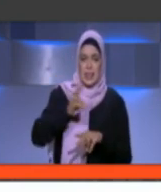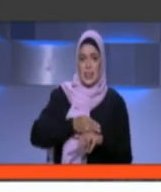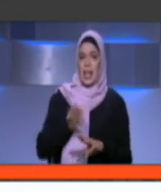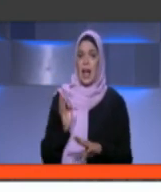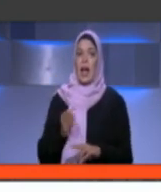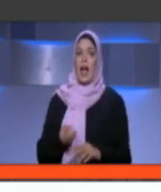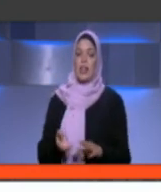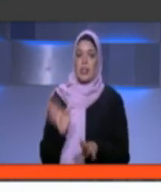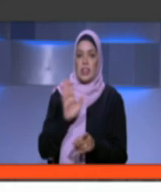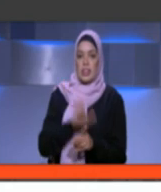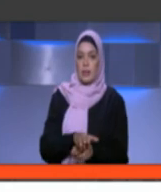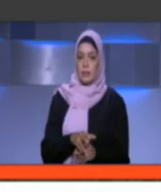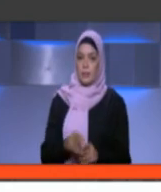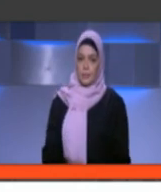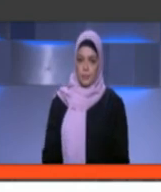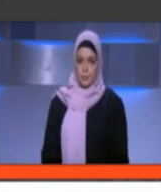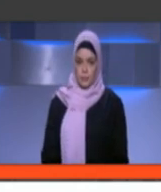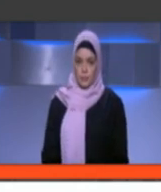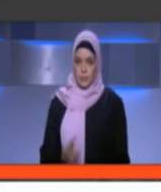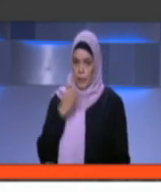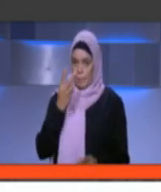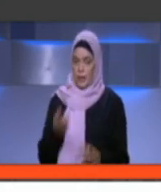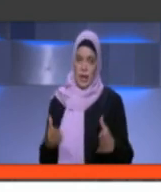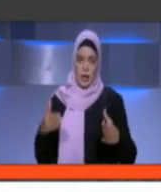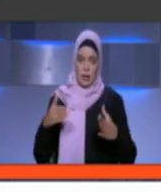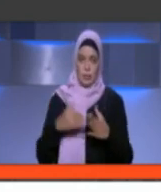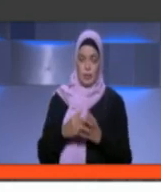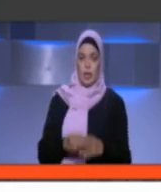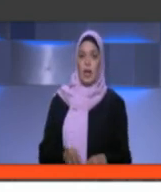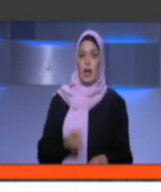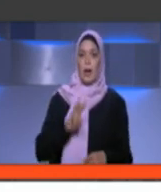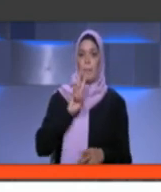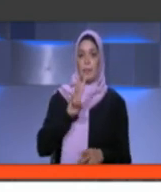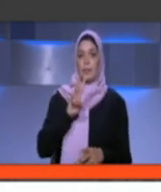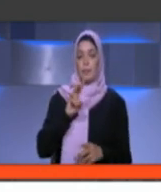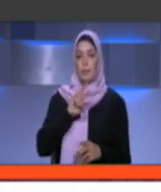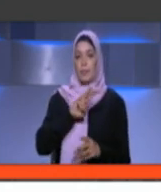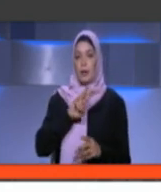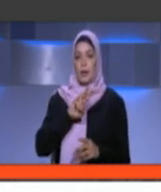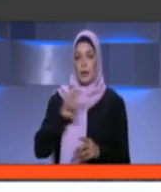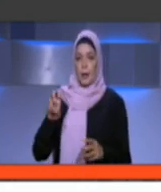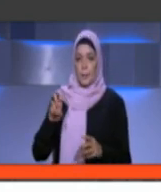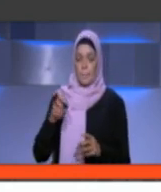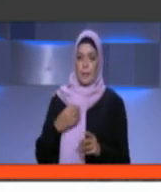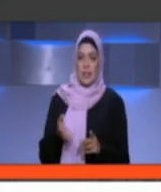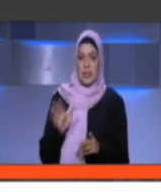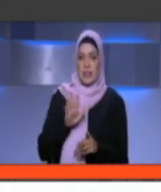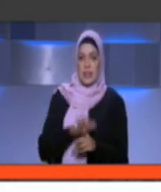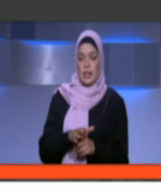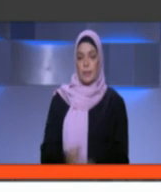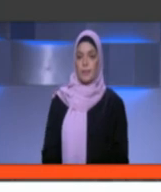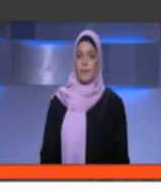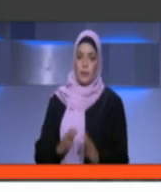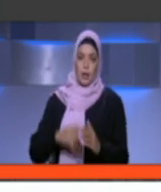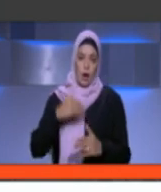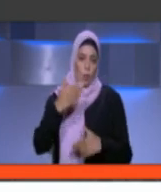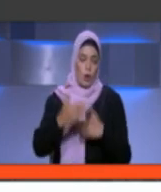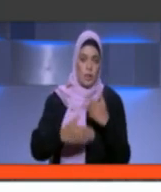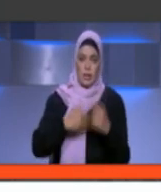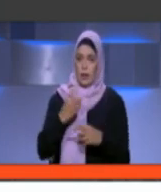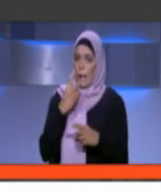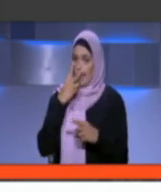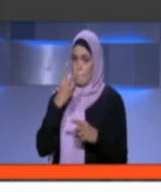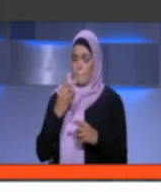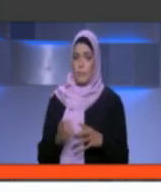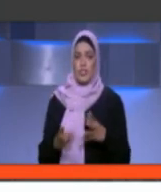نيويورك وحدها إلى ما يقرب من 200 وفاة، وإلى تزايد أعداد الإصابات بشكل